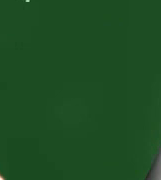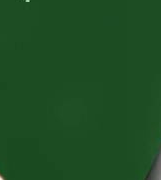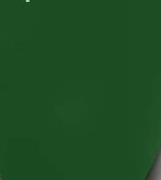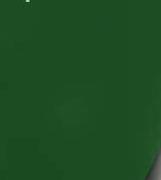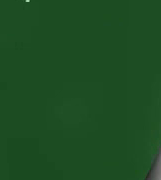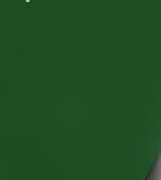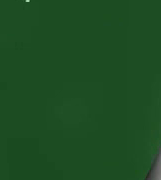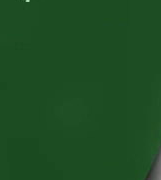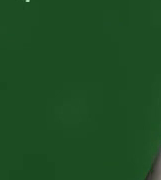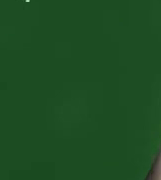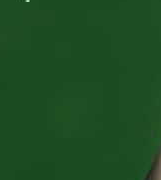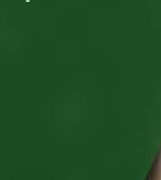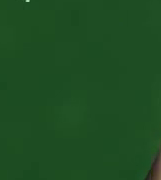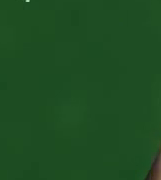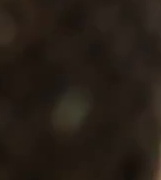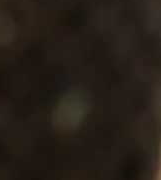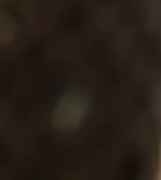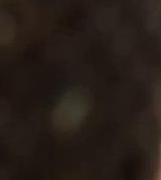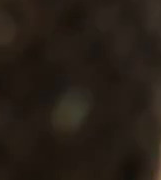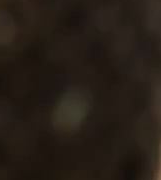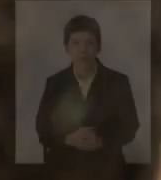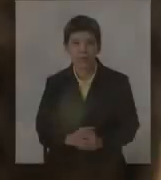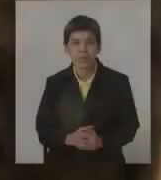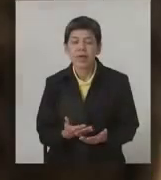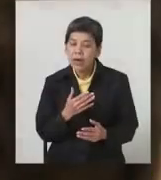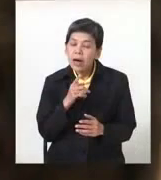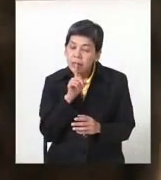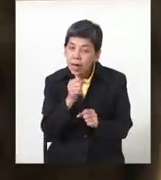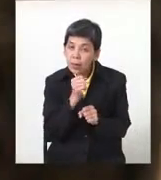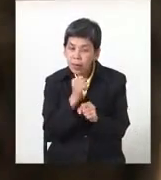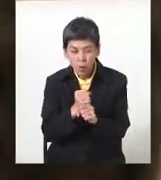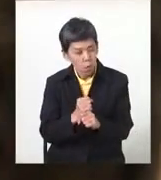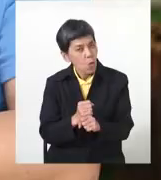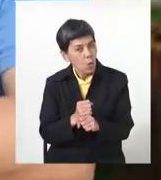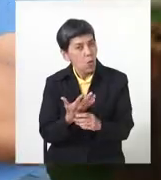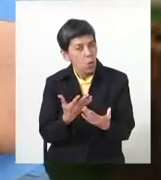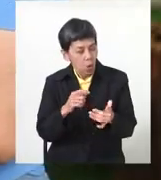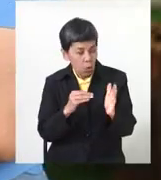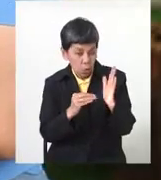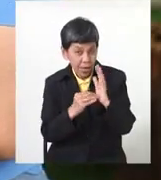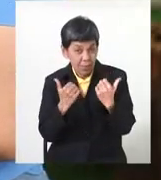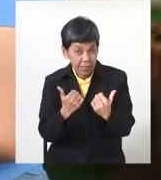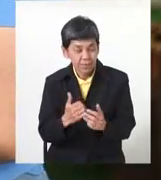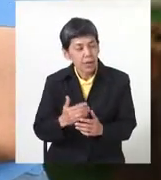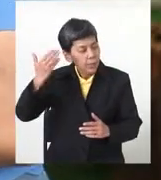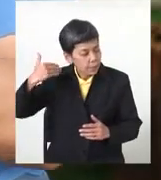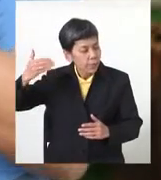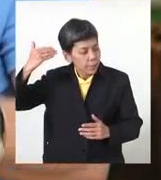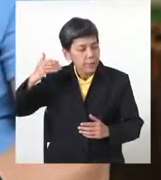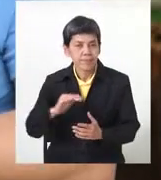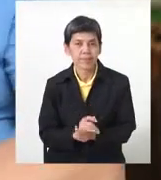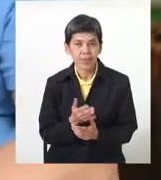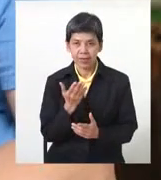ดำเนินเธอสวยเหลือเกินดำเนินที่ประสบความสำเร็จในชีวิตในกรุงเทพฯตอน